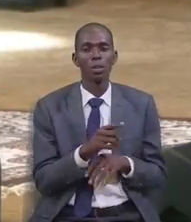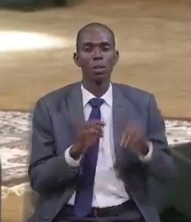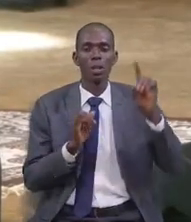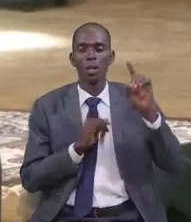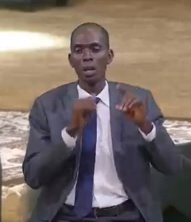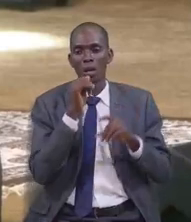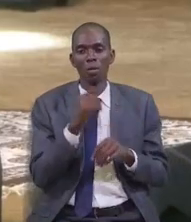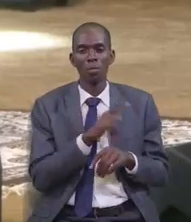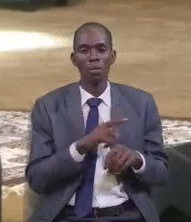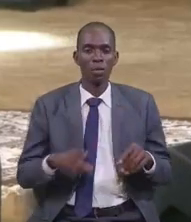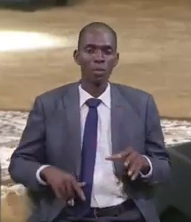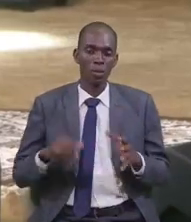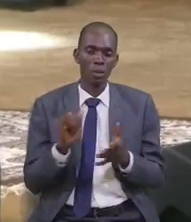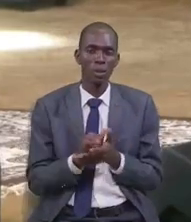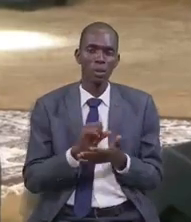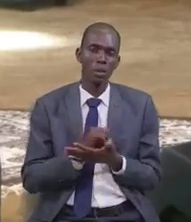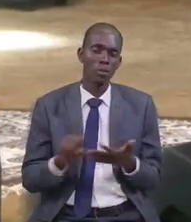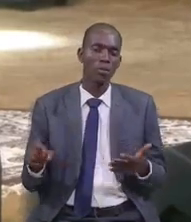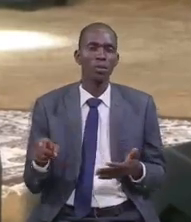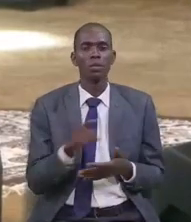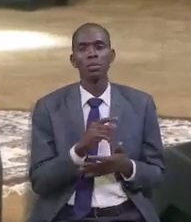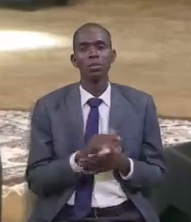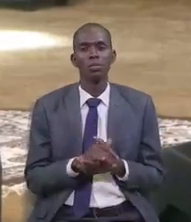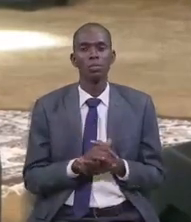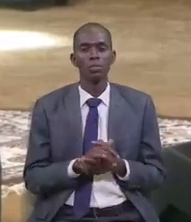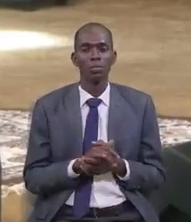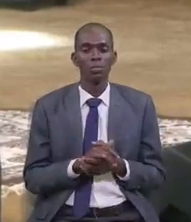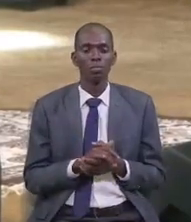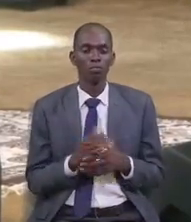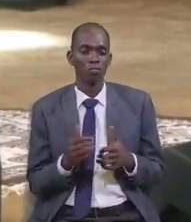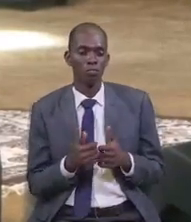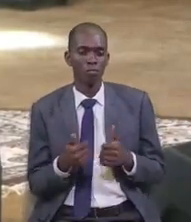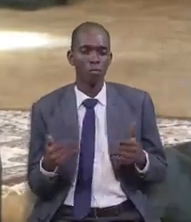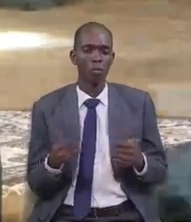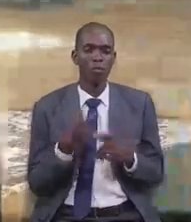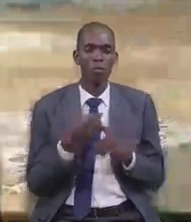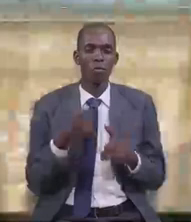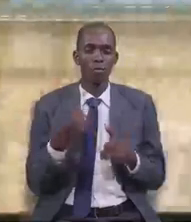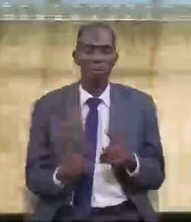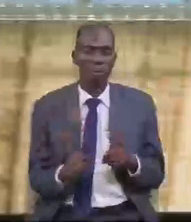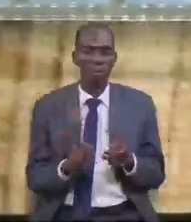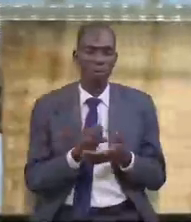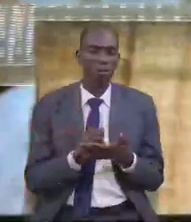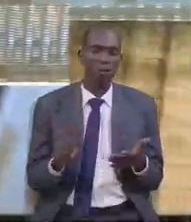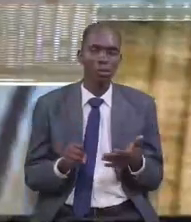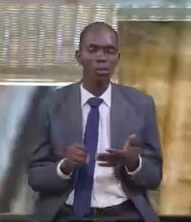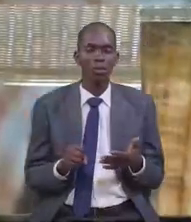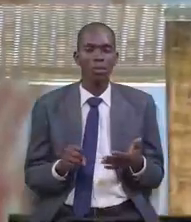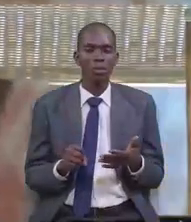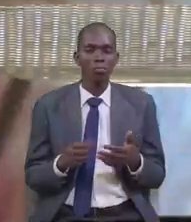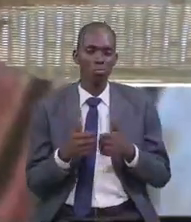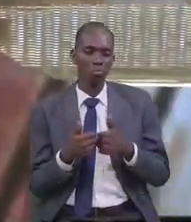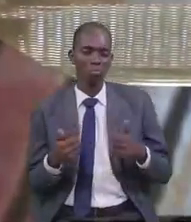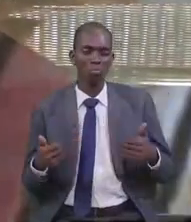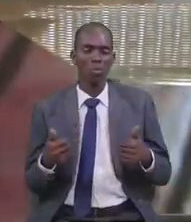suis l'Éternel qui vous sanctifie. À part la sanctification et la mise à part que vous faites vous-même,